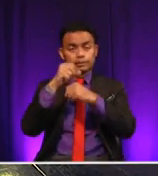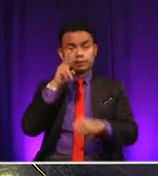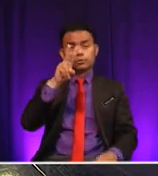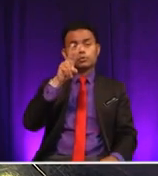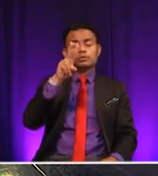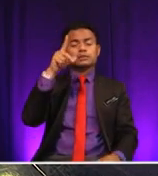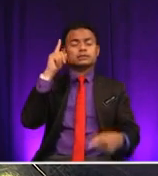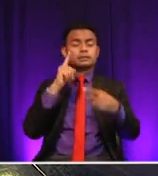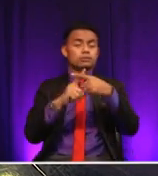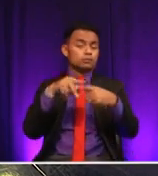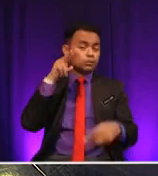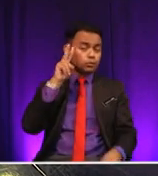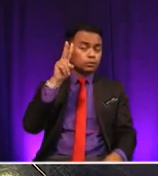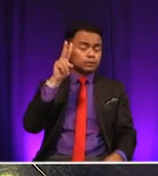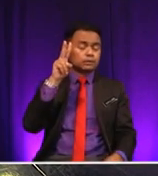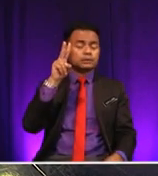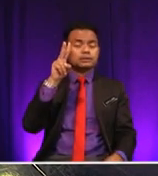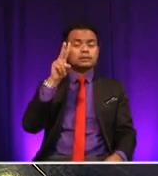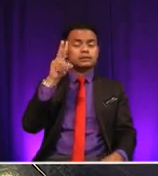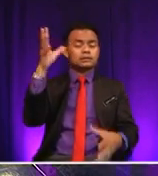dapat empat mata